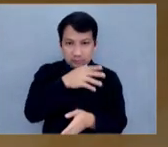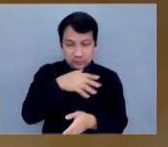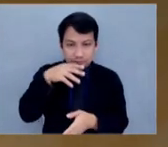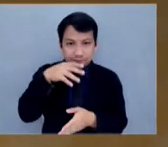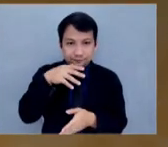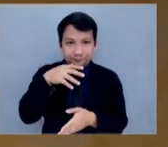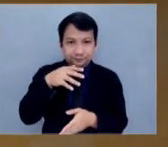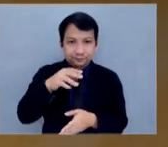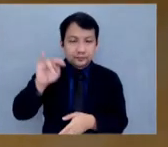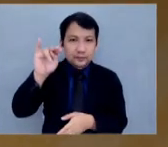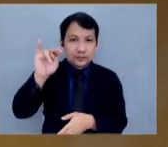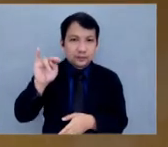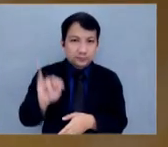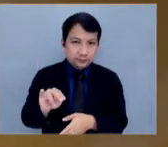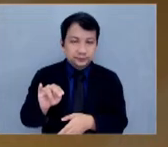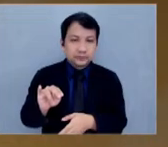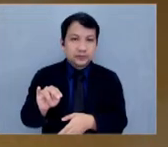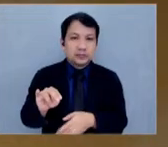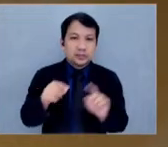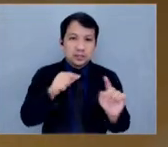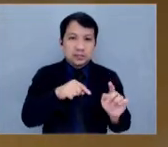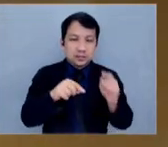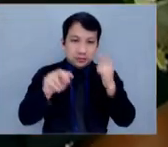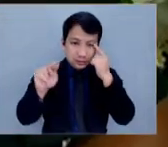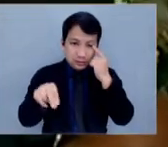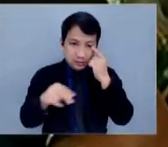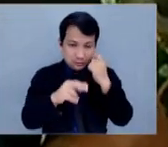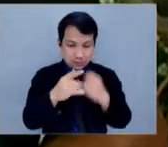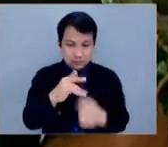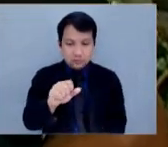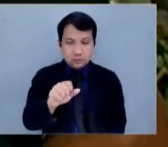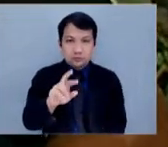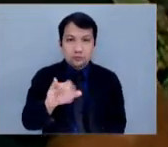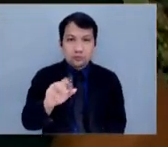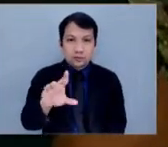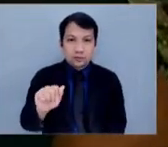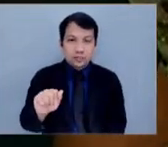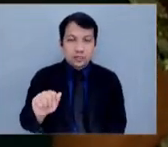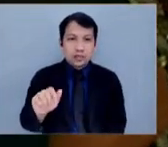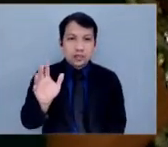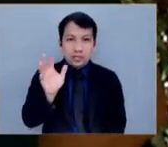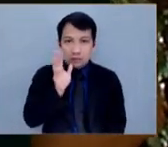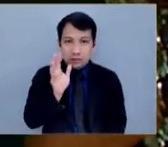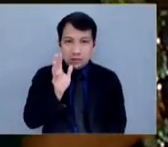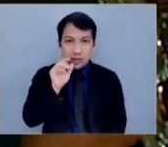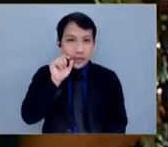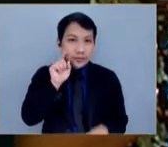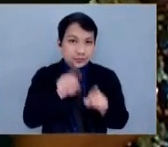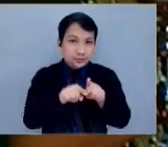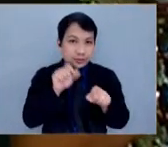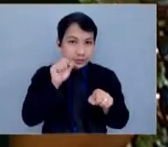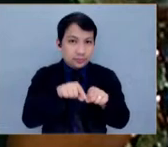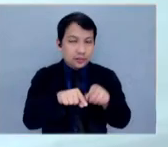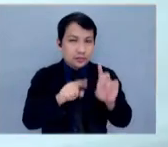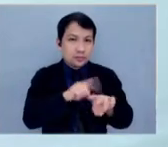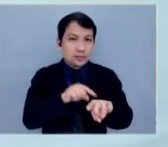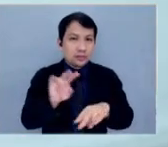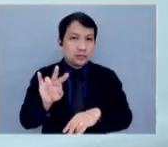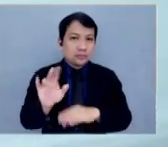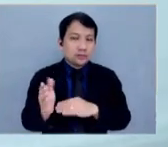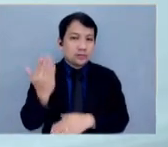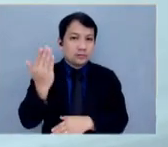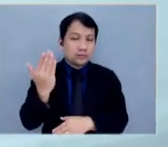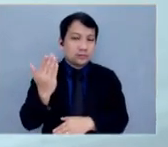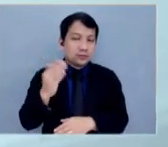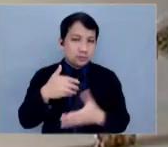Sur. Kinilala ang biktimang si Guillermo Rebula. Kwento ng kanyang kapatid, alas 7 ng umaga noong Martes nang umalis